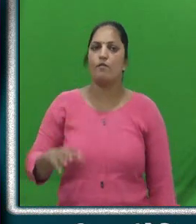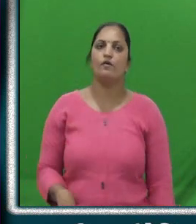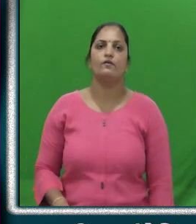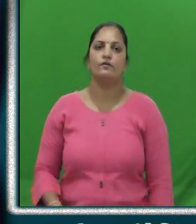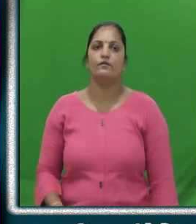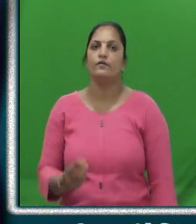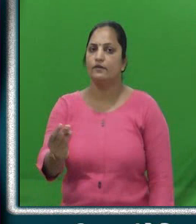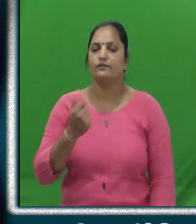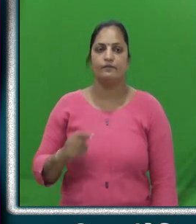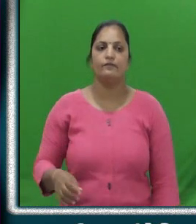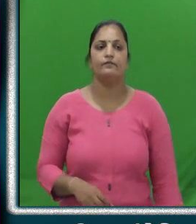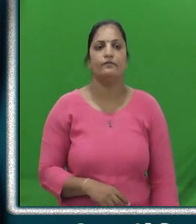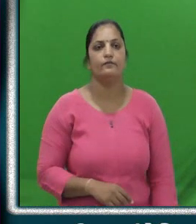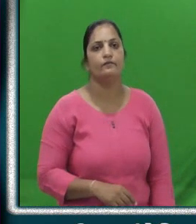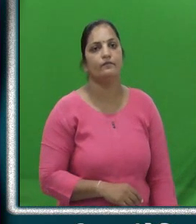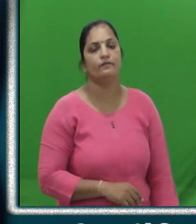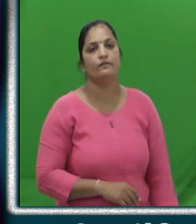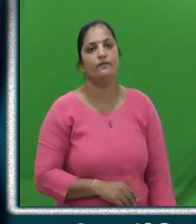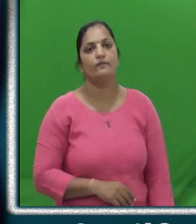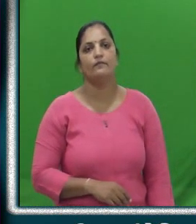થાય ઝડપથી.